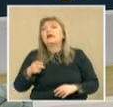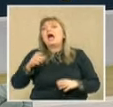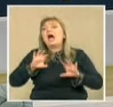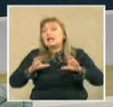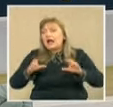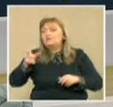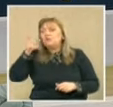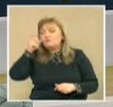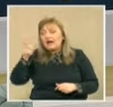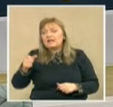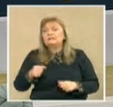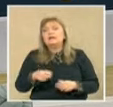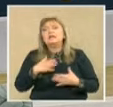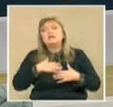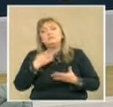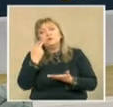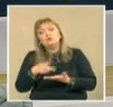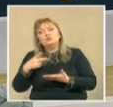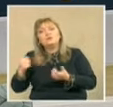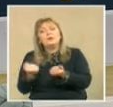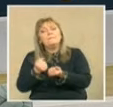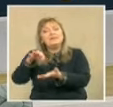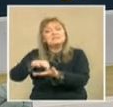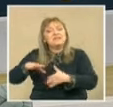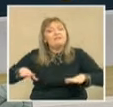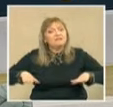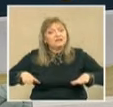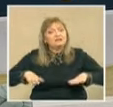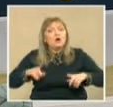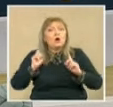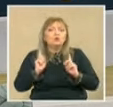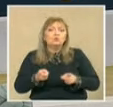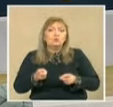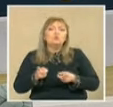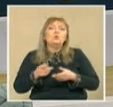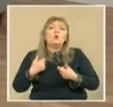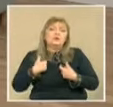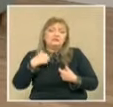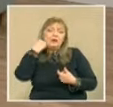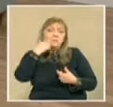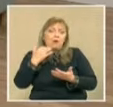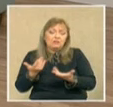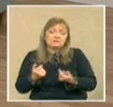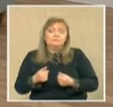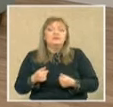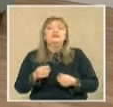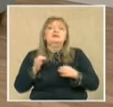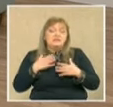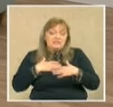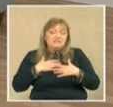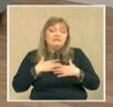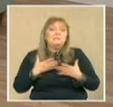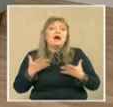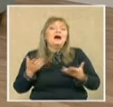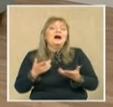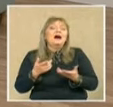арт-салона. Има и други пространства в града, които започнахме да освояваме. Така че, действително имаме продукция не за един, а за